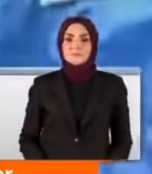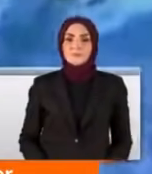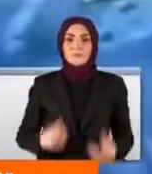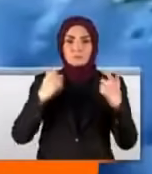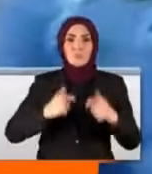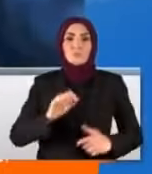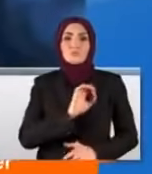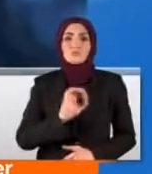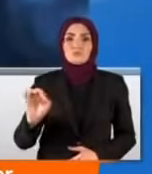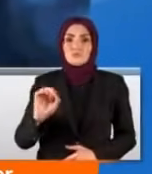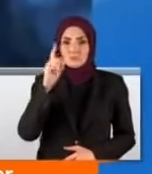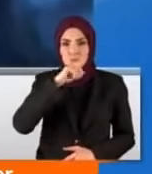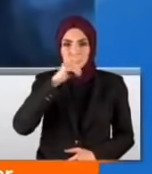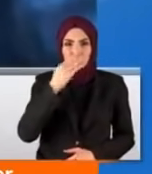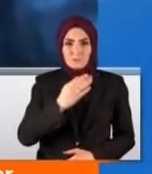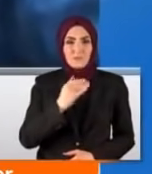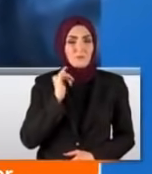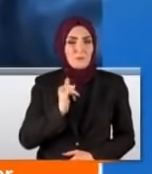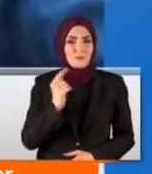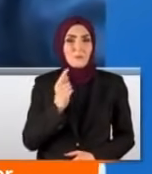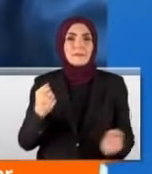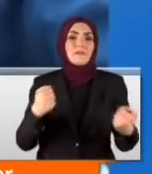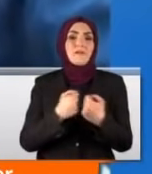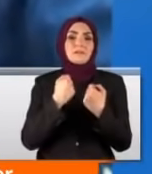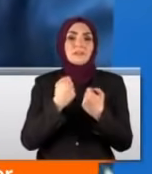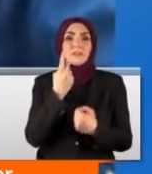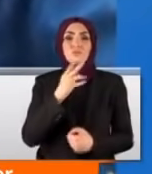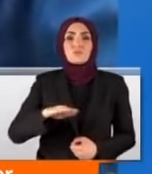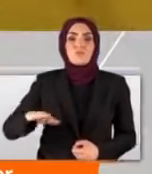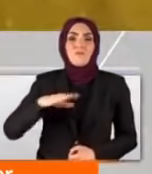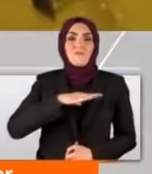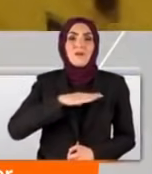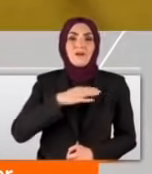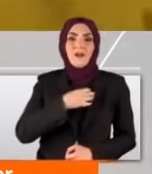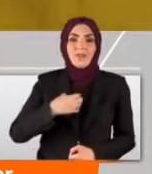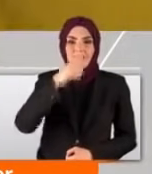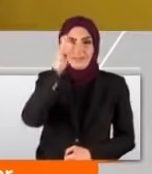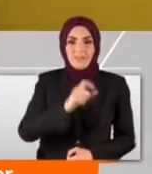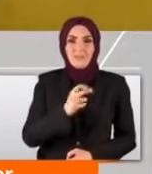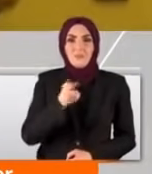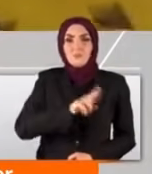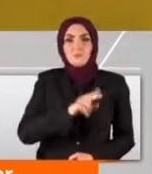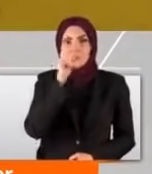Sorumsuzluğu korkunç bir kazaya, dahası iki çocuk annesi bir kadının canına mal olmuştu.